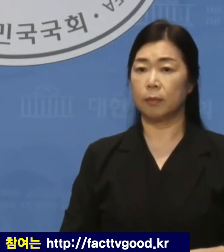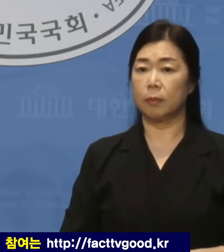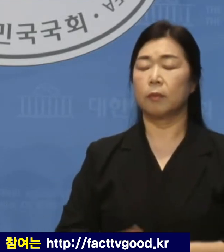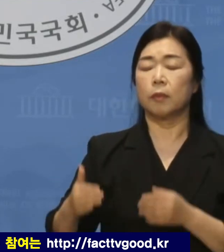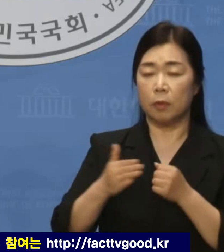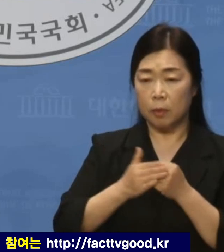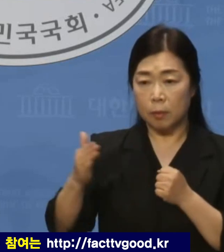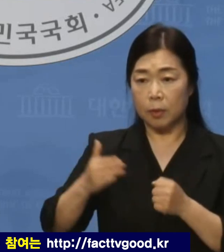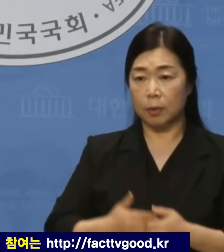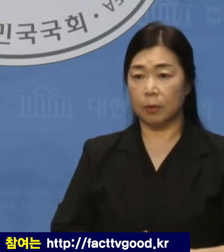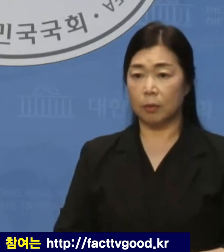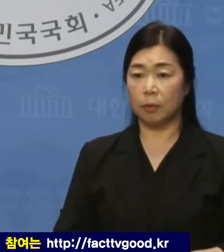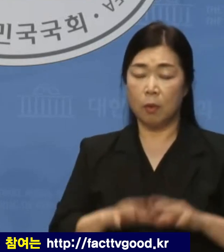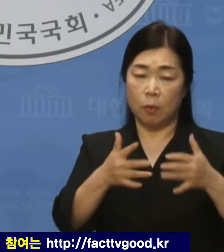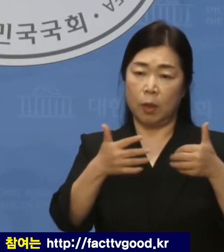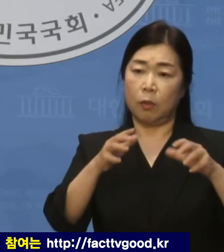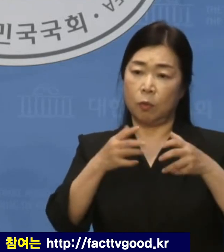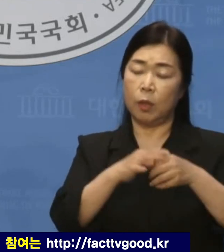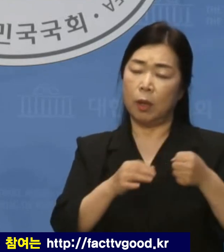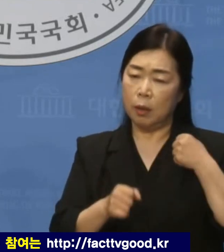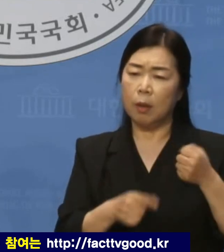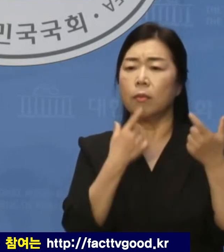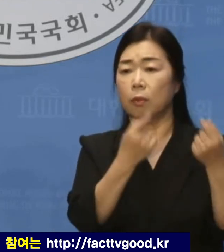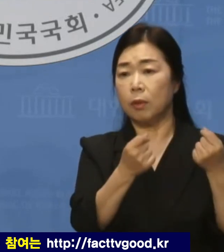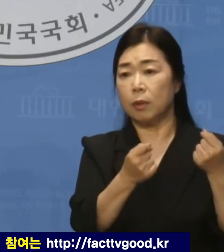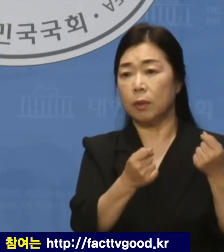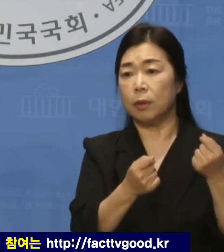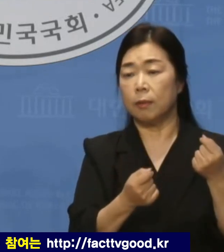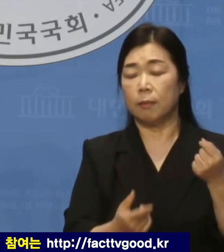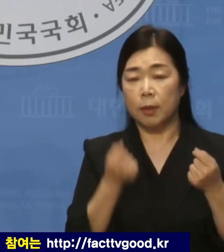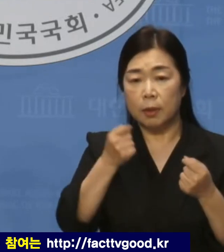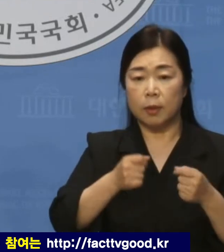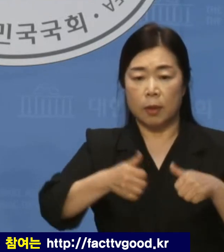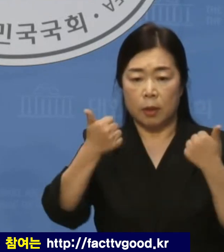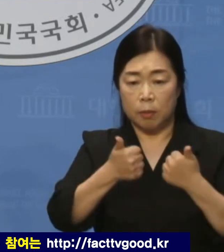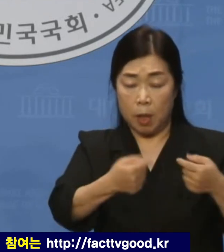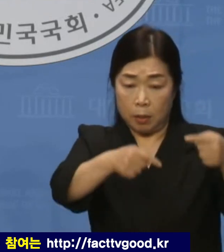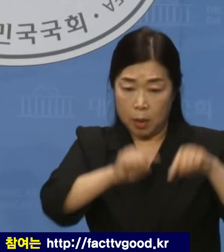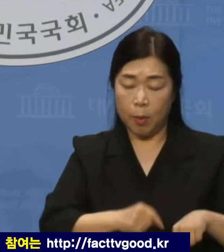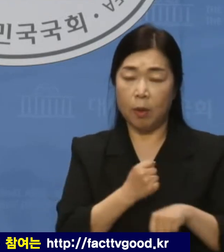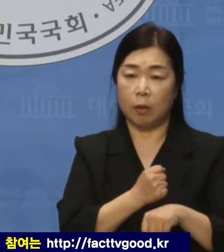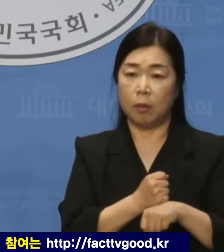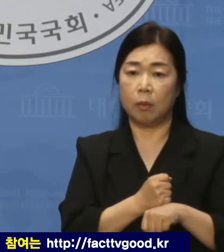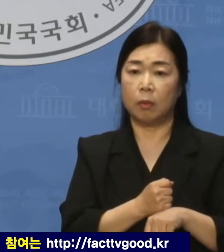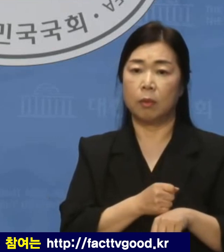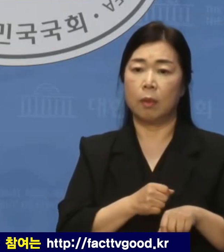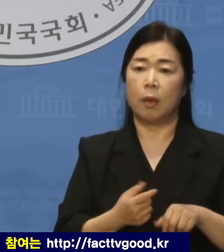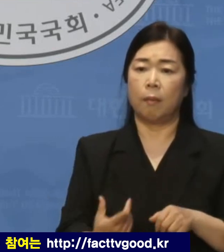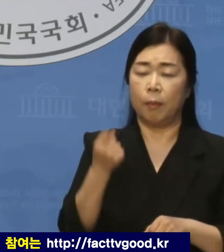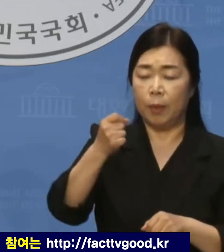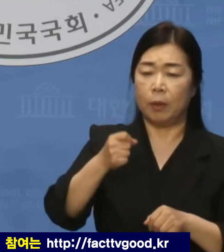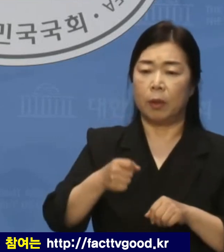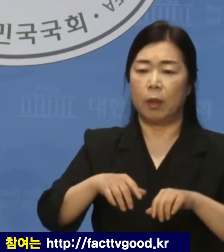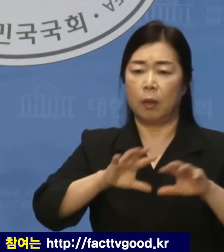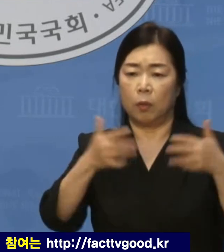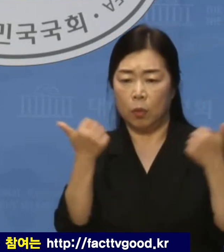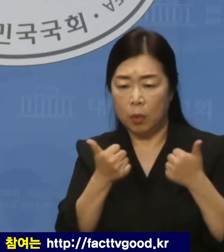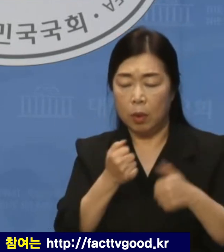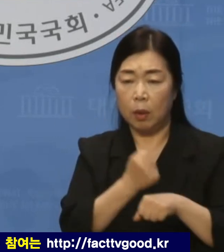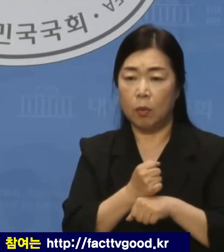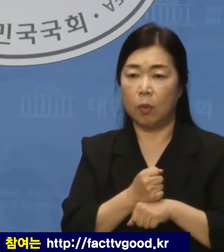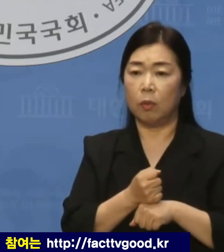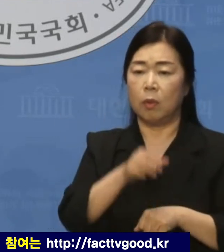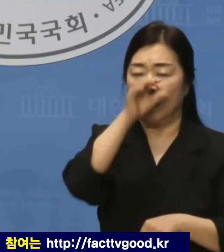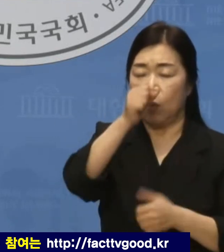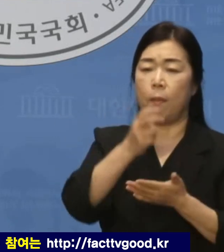생각합니다. 그래서 국민의힘 역시 좀 심사에 참여해서 신속하게 논의가 되고 또 풍부한